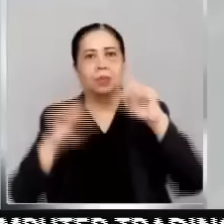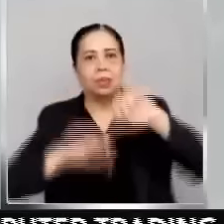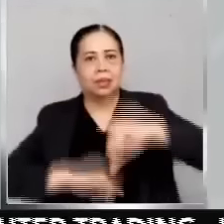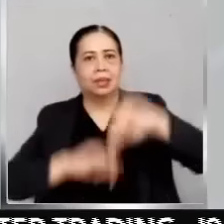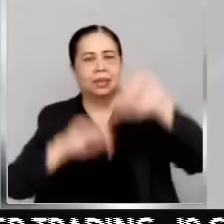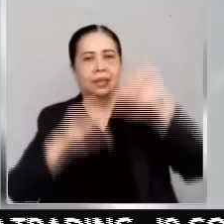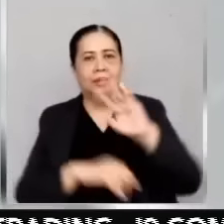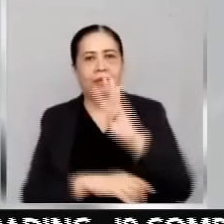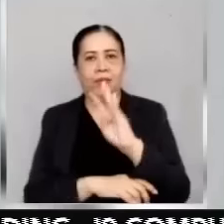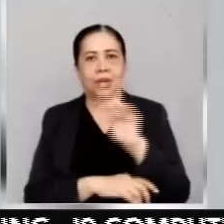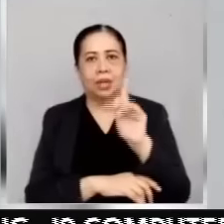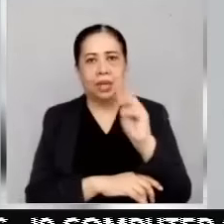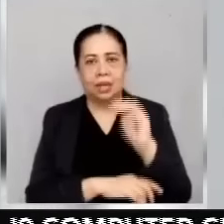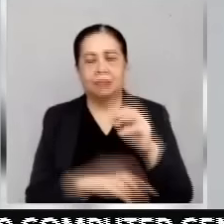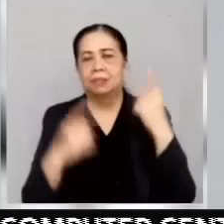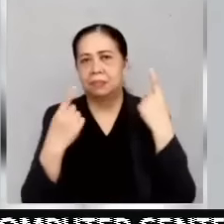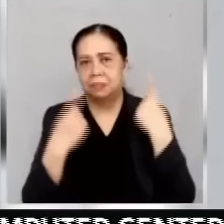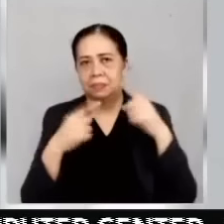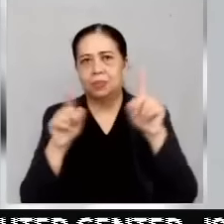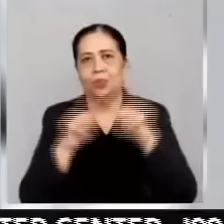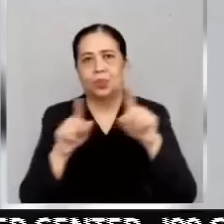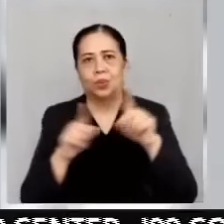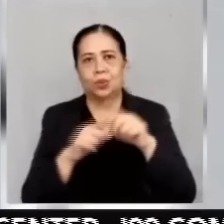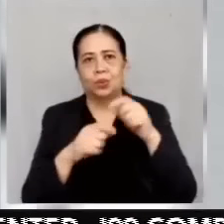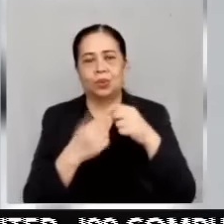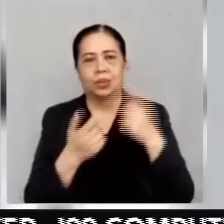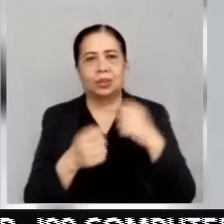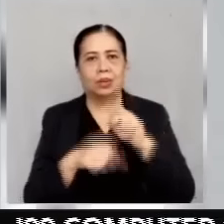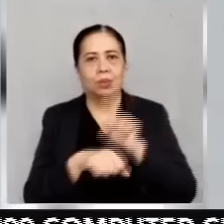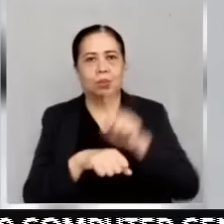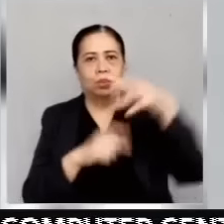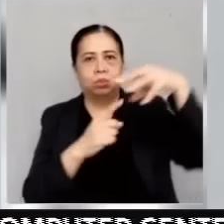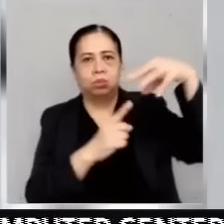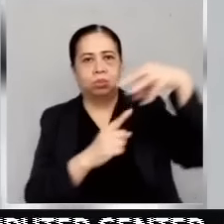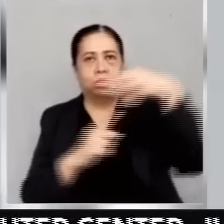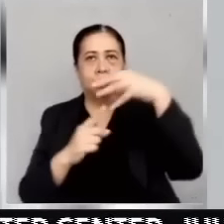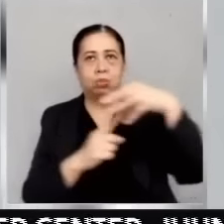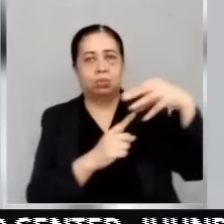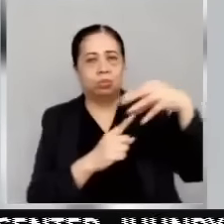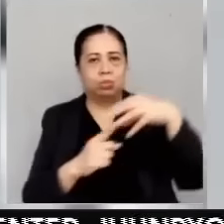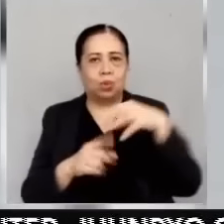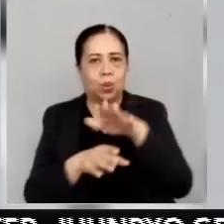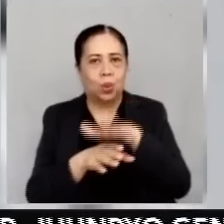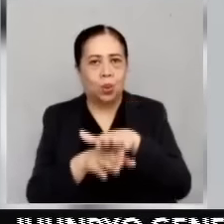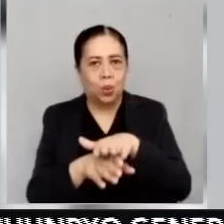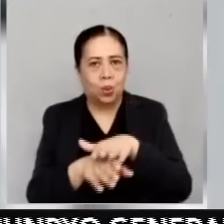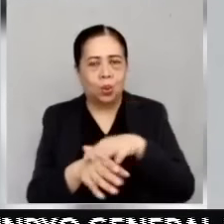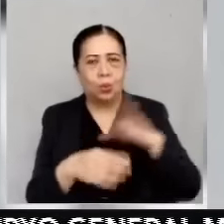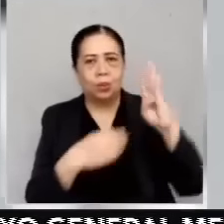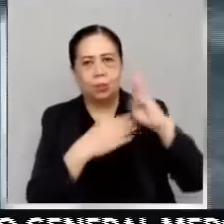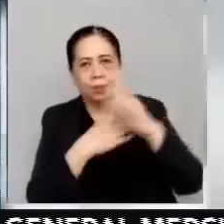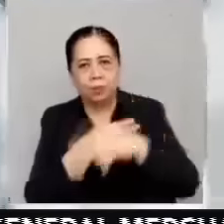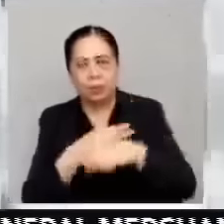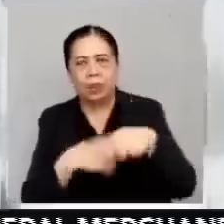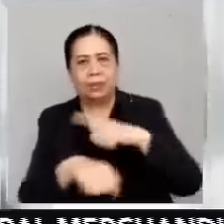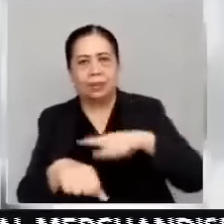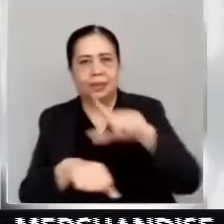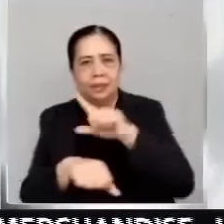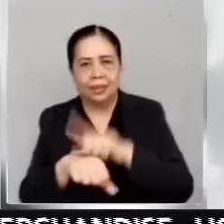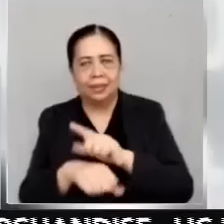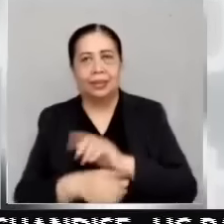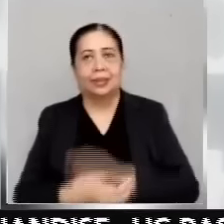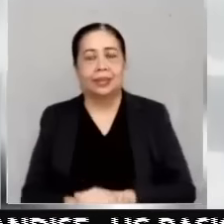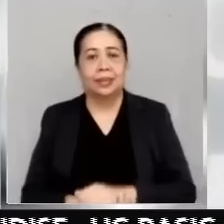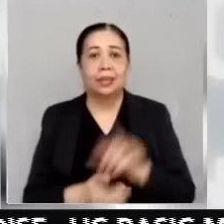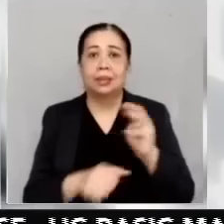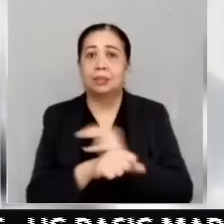4 na kilometro, matagumpay ring nag-deploy ang parachute ng rocket at dahan-dahan itong bumaba sa kalupaan. Isa sa misyon ng